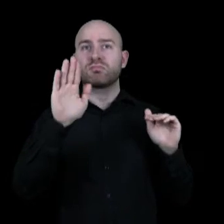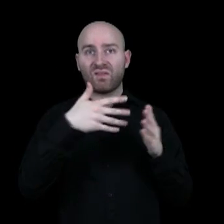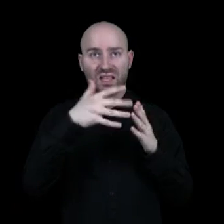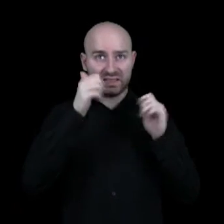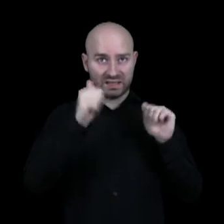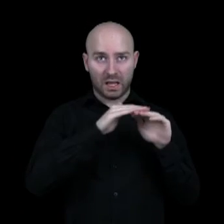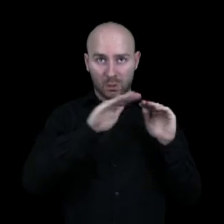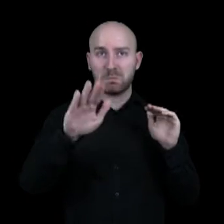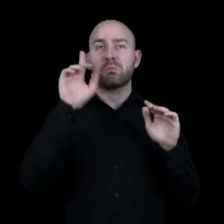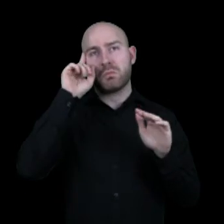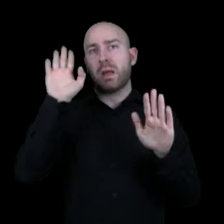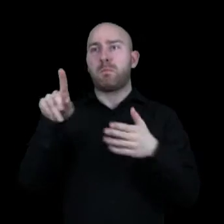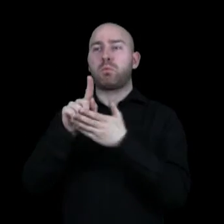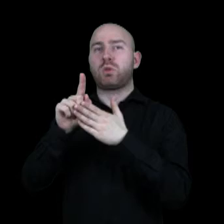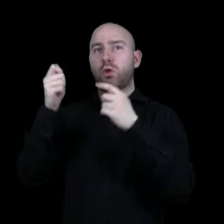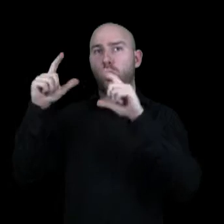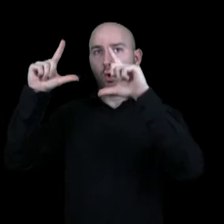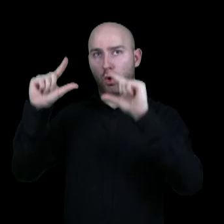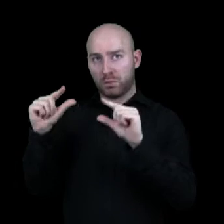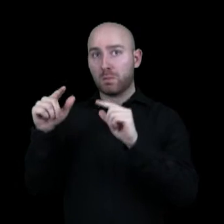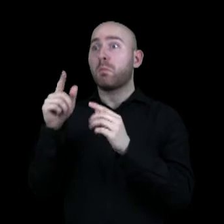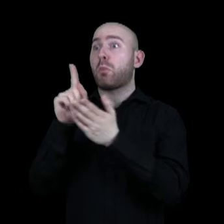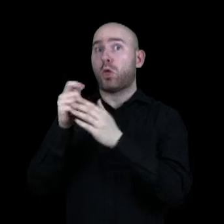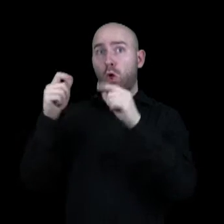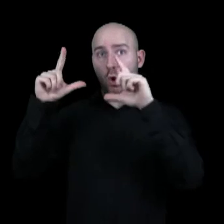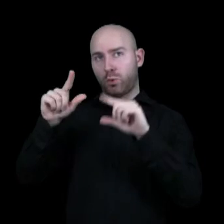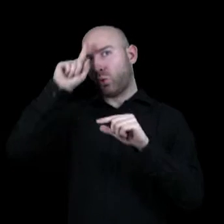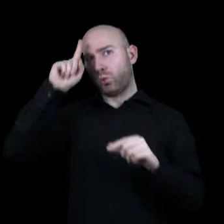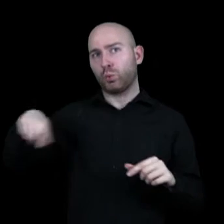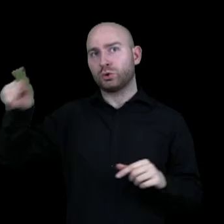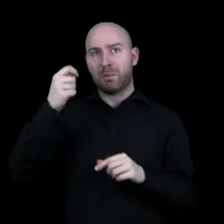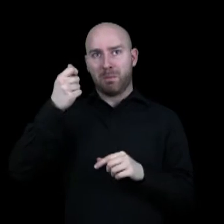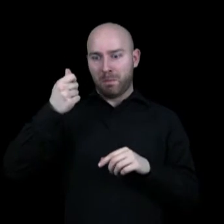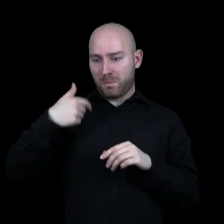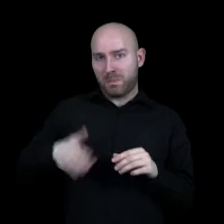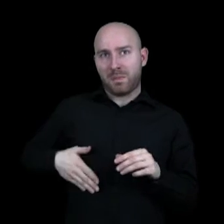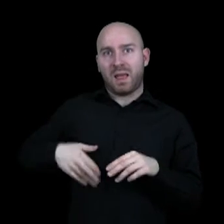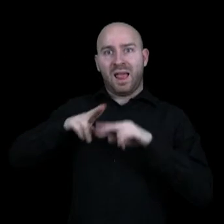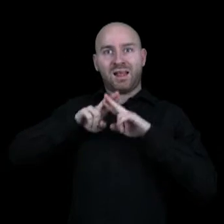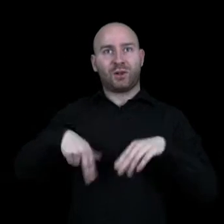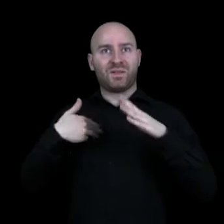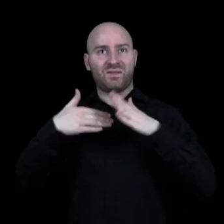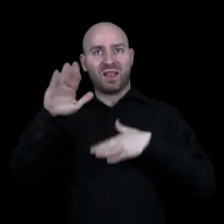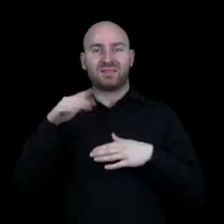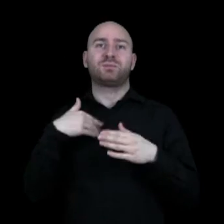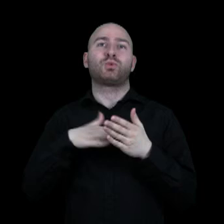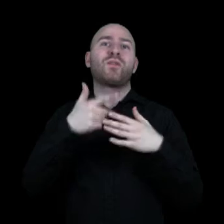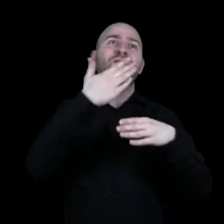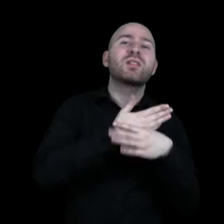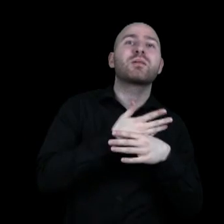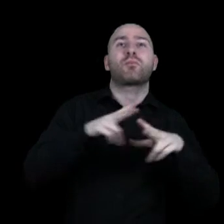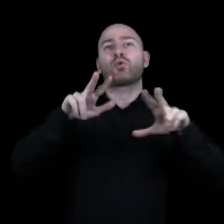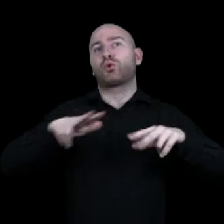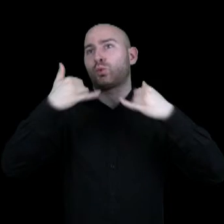wydatki stałe. Stałe wydatki. Przy obniżaniu podatków.